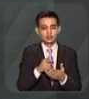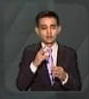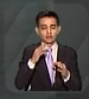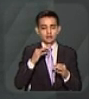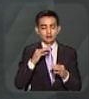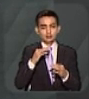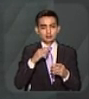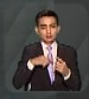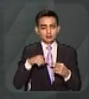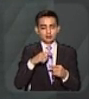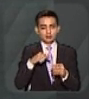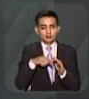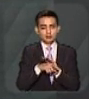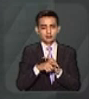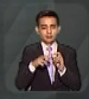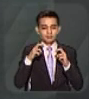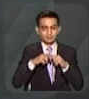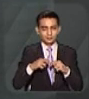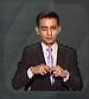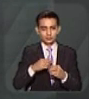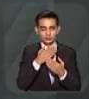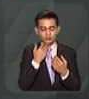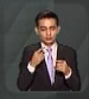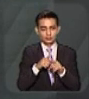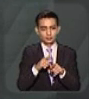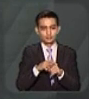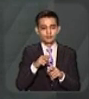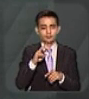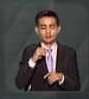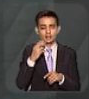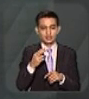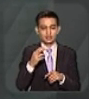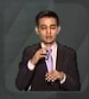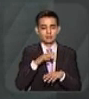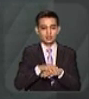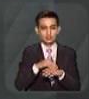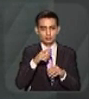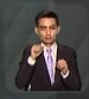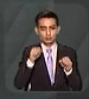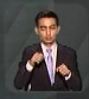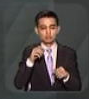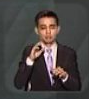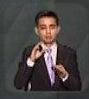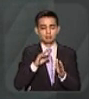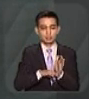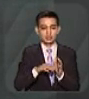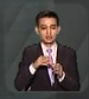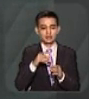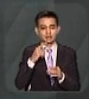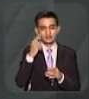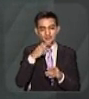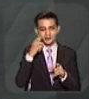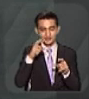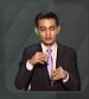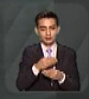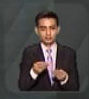данная сфера не регулируется Национальным банком. Любая ТОшка может без лицензии выдавать